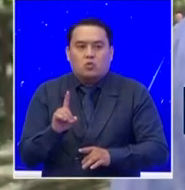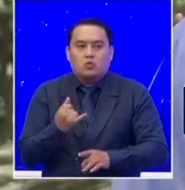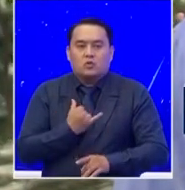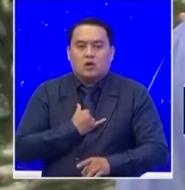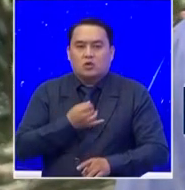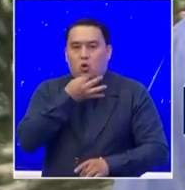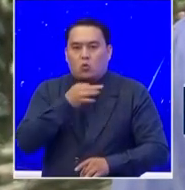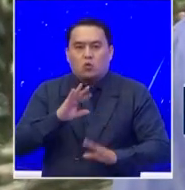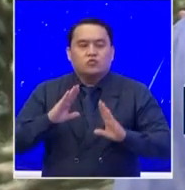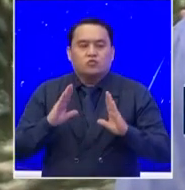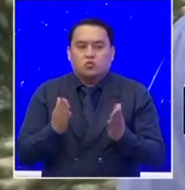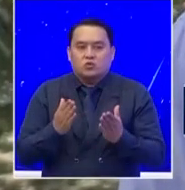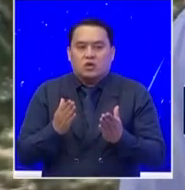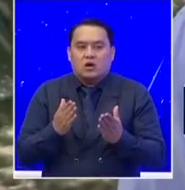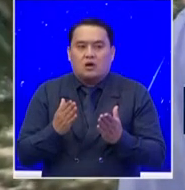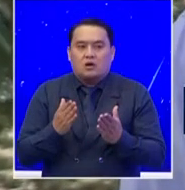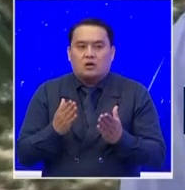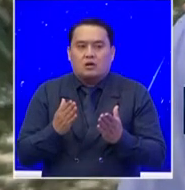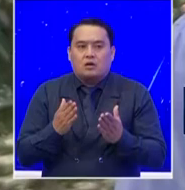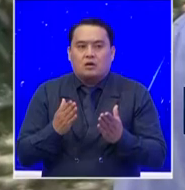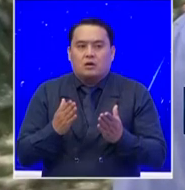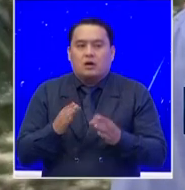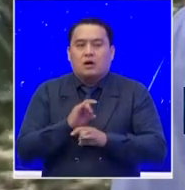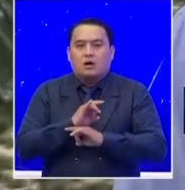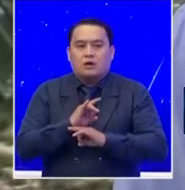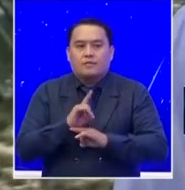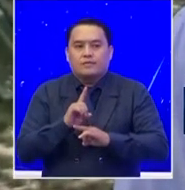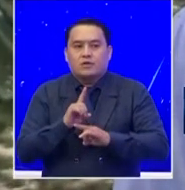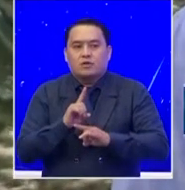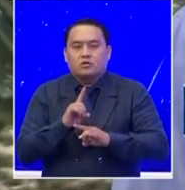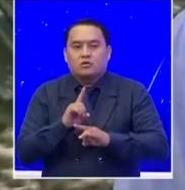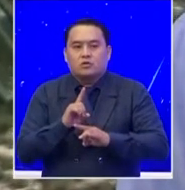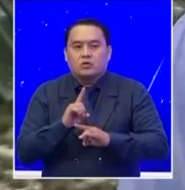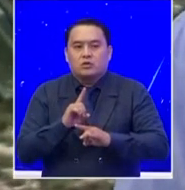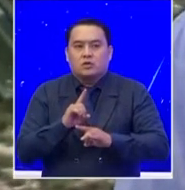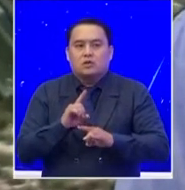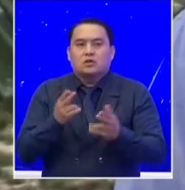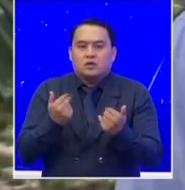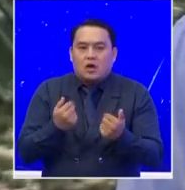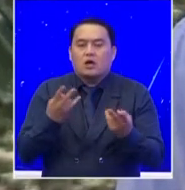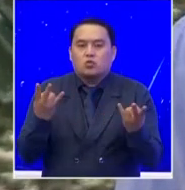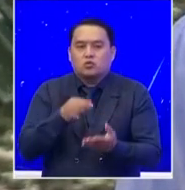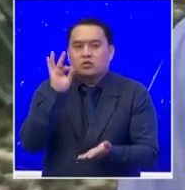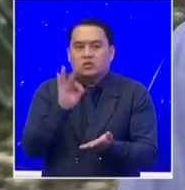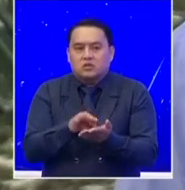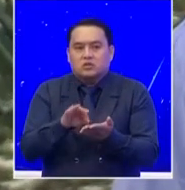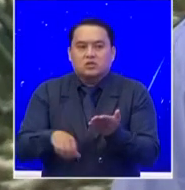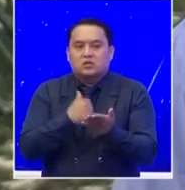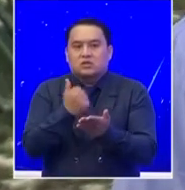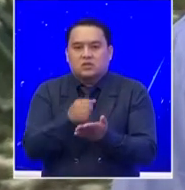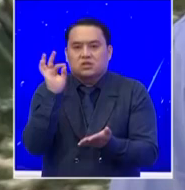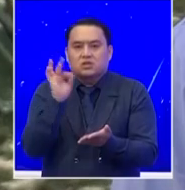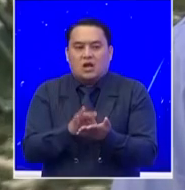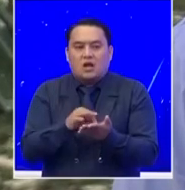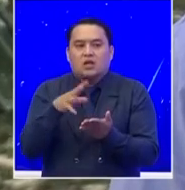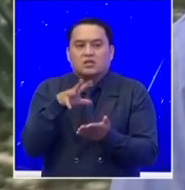случае надо увеличивать. Через центр занятости побольше людей брать. Главная задача дорожной карты занятости